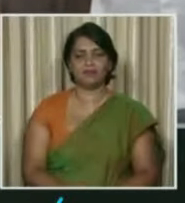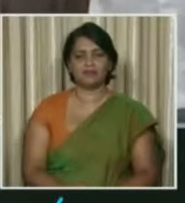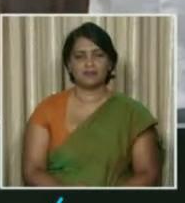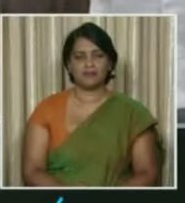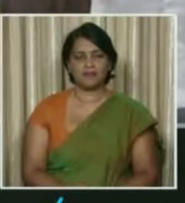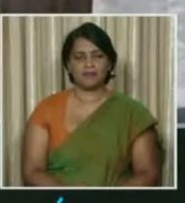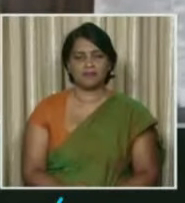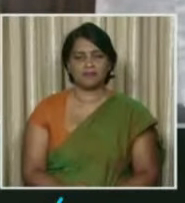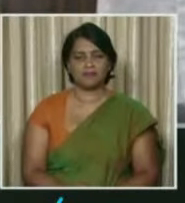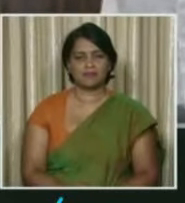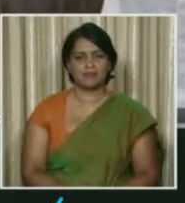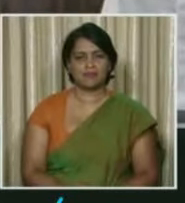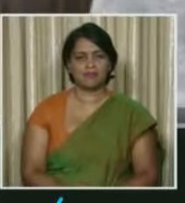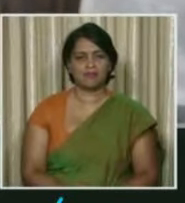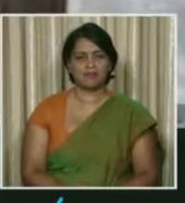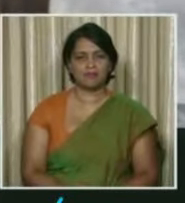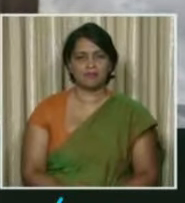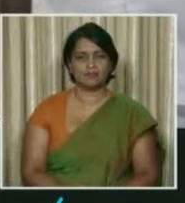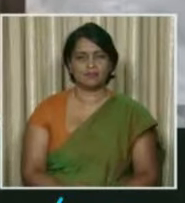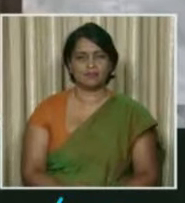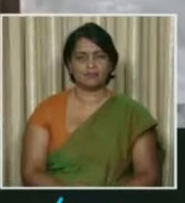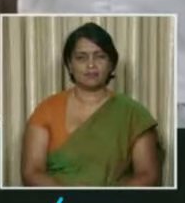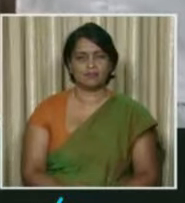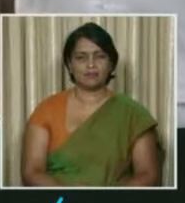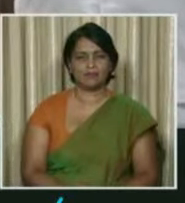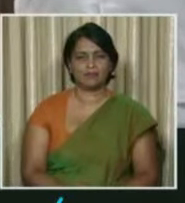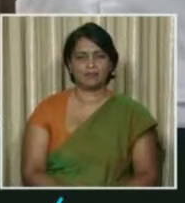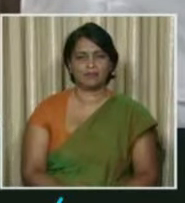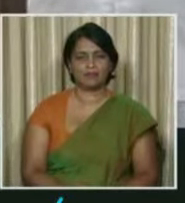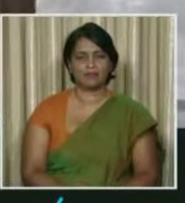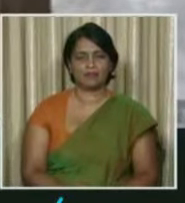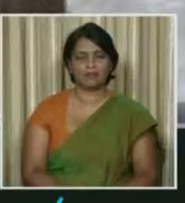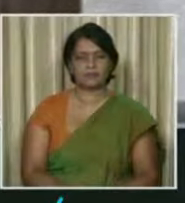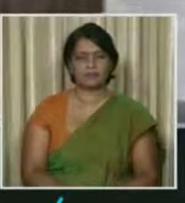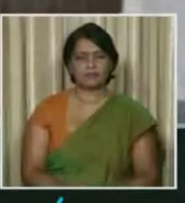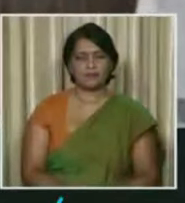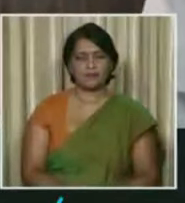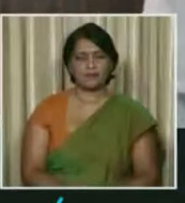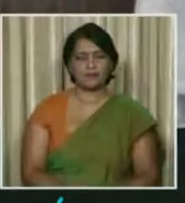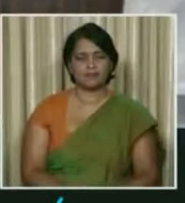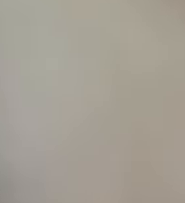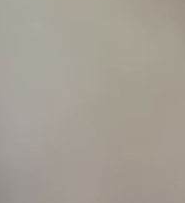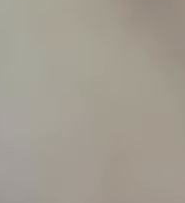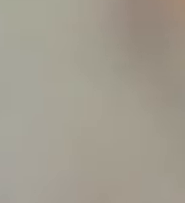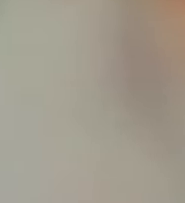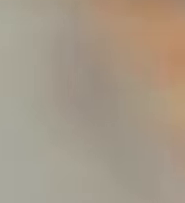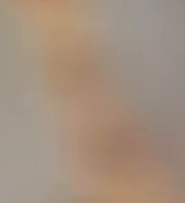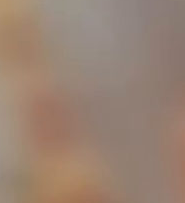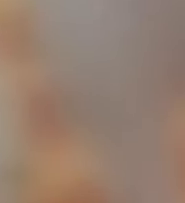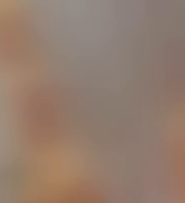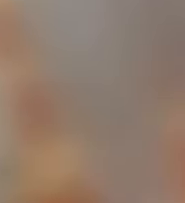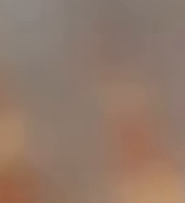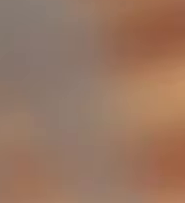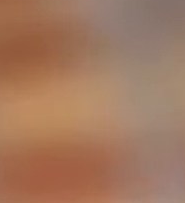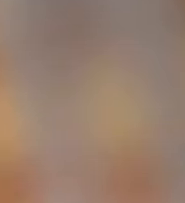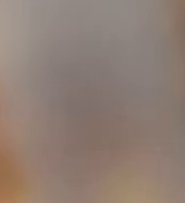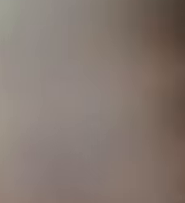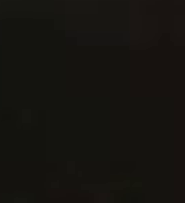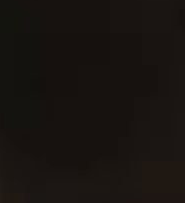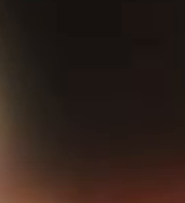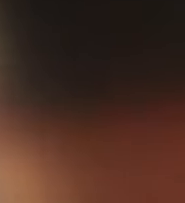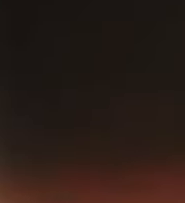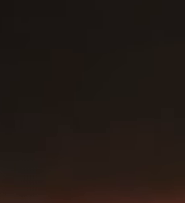අයිසේ රසමණික ගෝ ටු ද සීට් දරු අගමැතිතුමා ගෝ ටු ද සීට් ස්පීකර් වෙල් අලම් ඔබතුමා අපිට පිළිතුරක් දෙන්න මේක